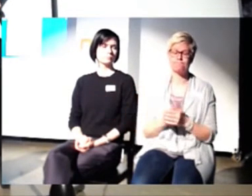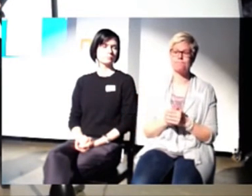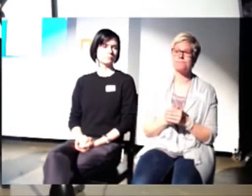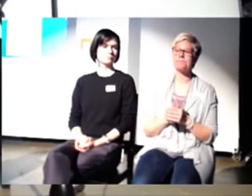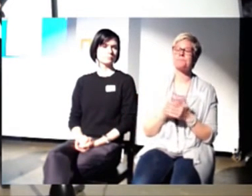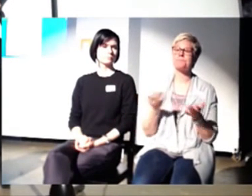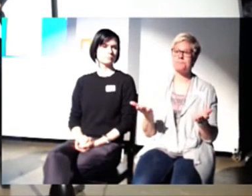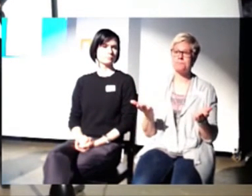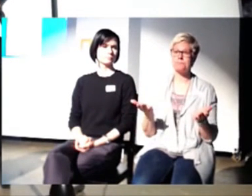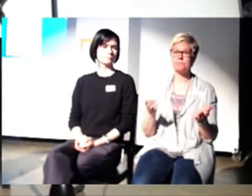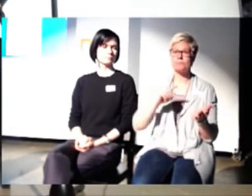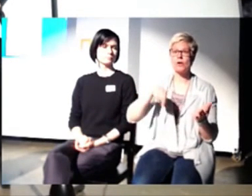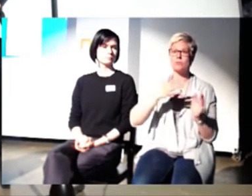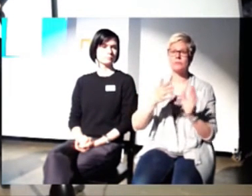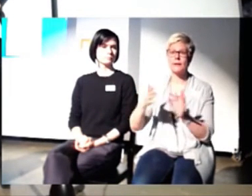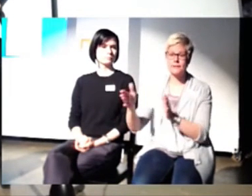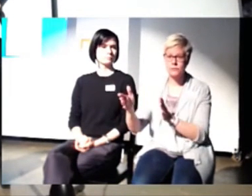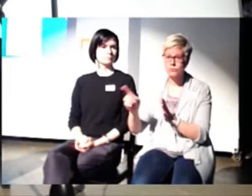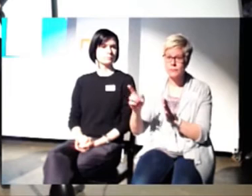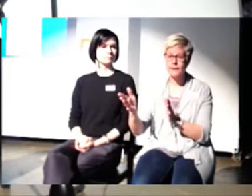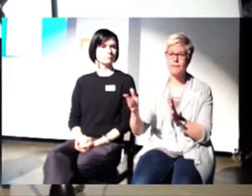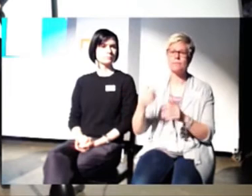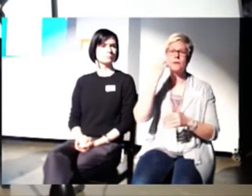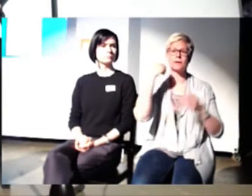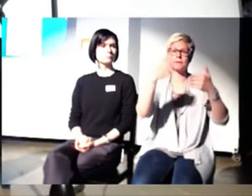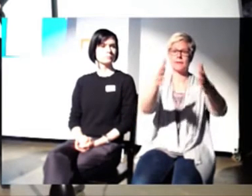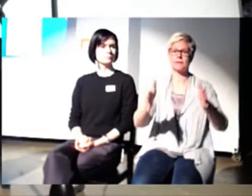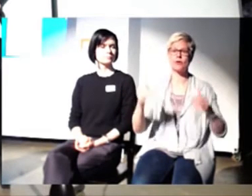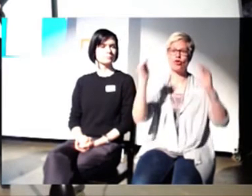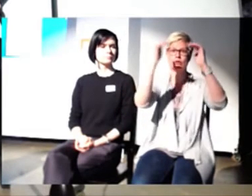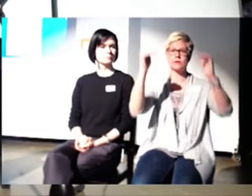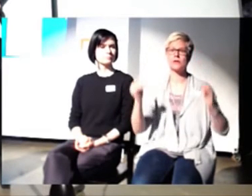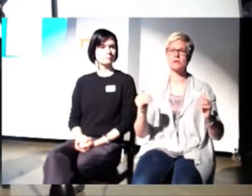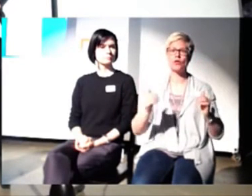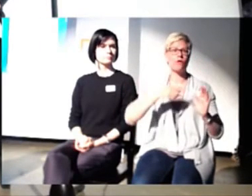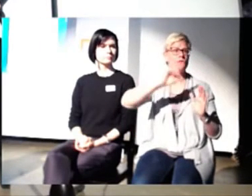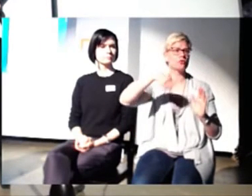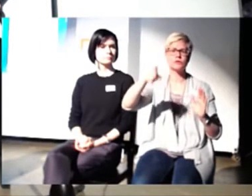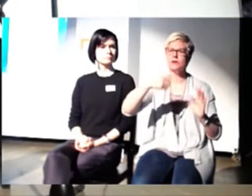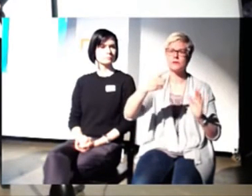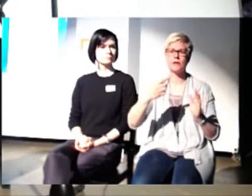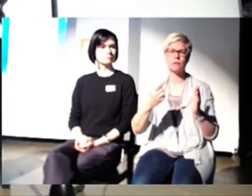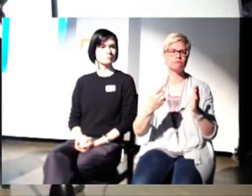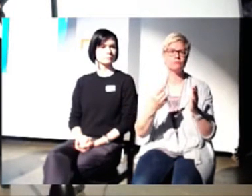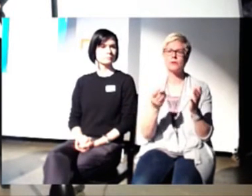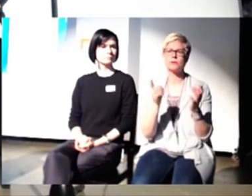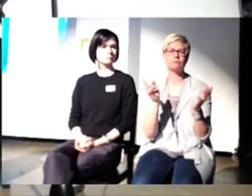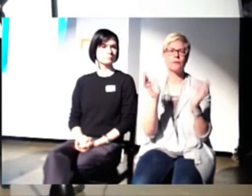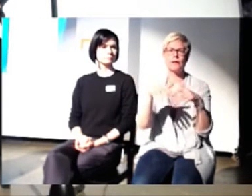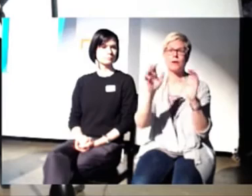Ja me ollaan myös järjestetty residenssiorganisaatioiden vuosittaisia tapaamisia ja sitten